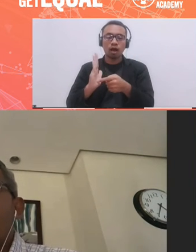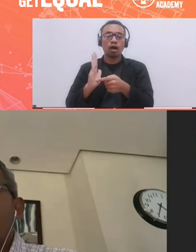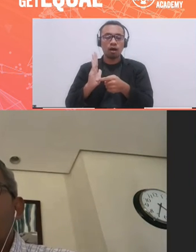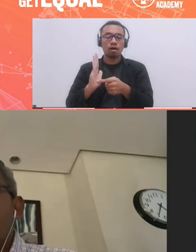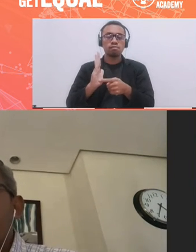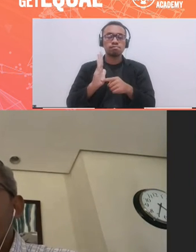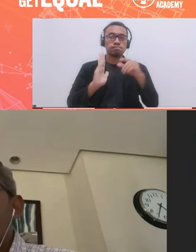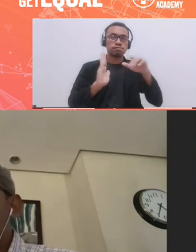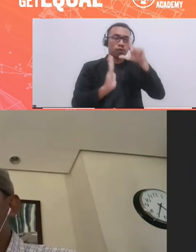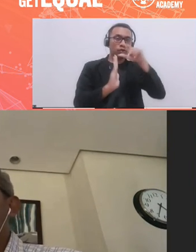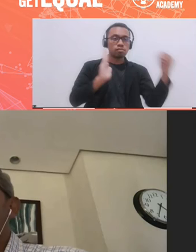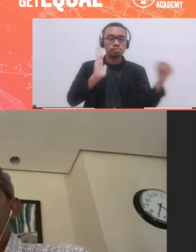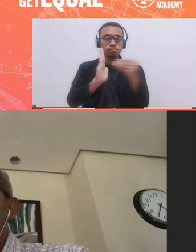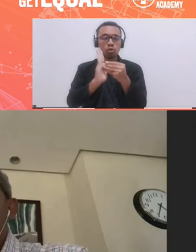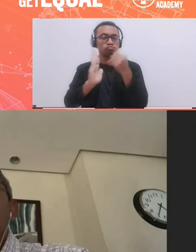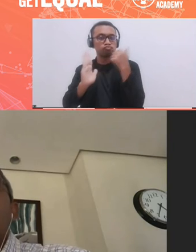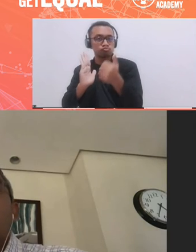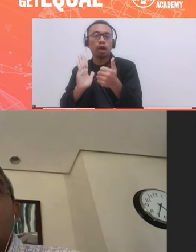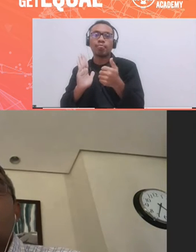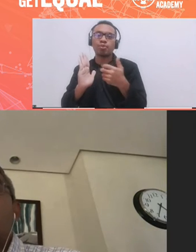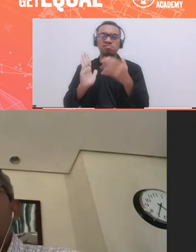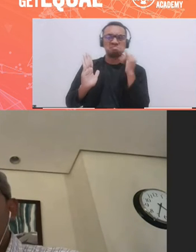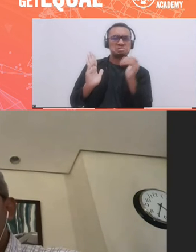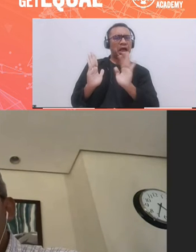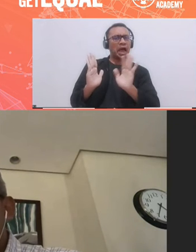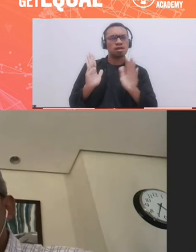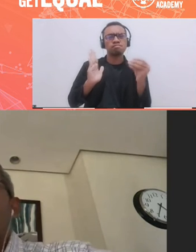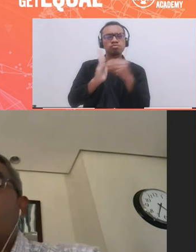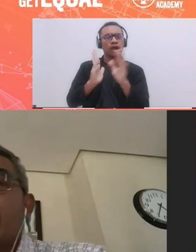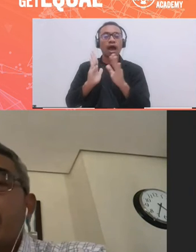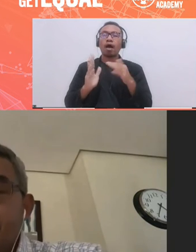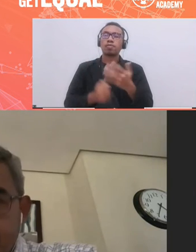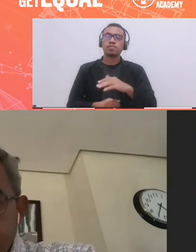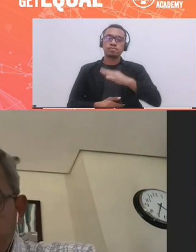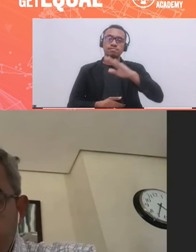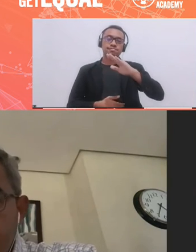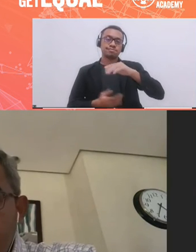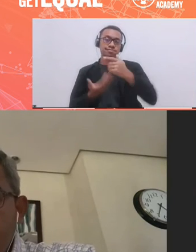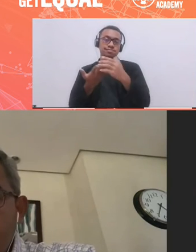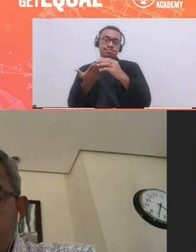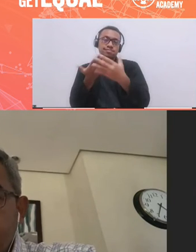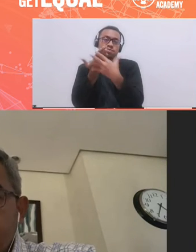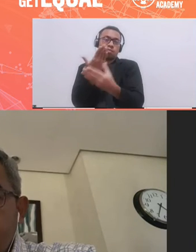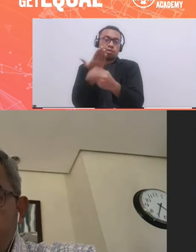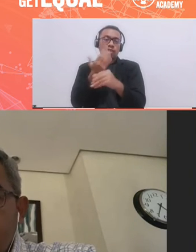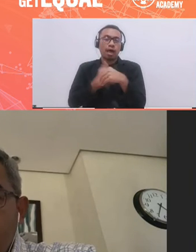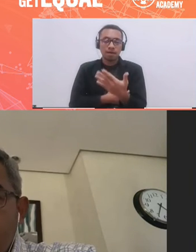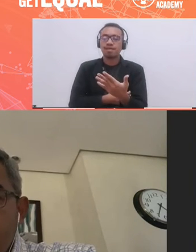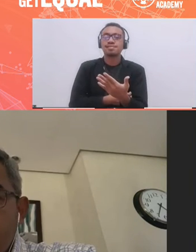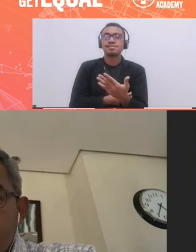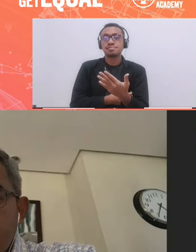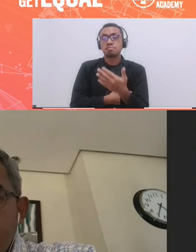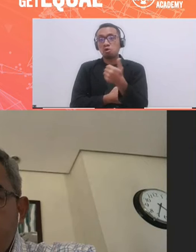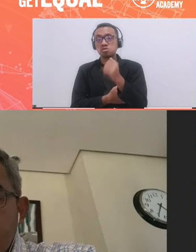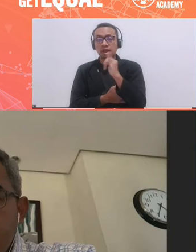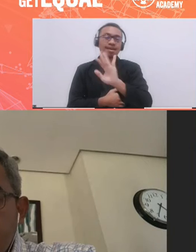mana konten yang layak untuk tidak dinaikkan, dan mana yang juga bisa diunduh. Gitulah kira-kira. Baik. Terakhir, Mas